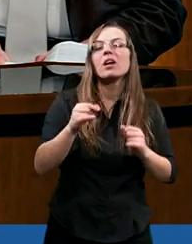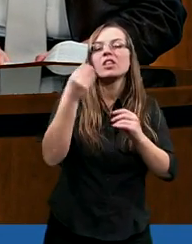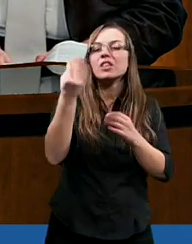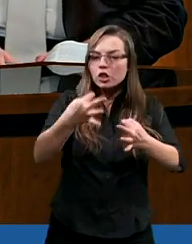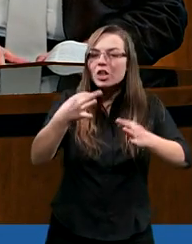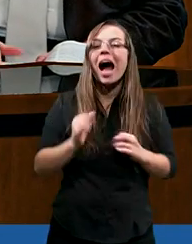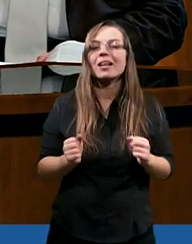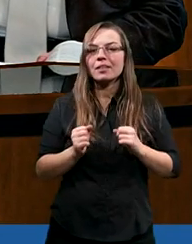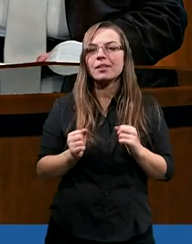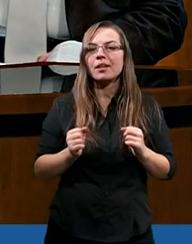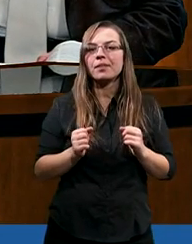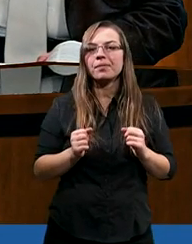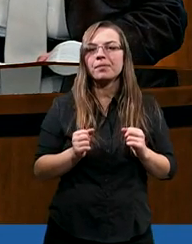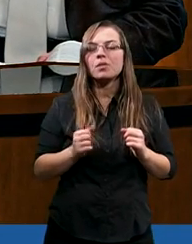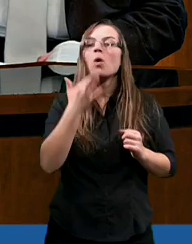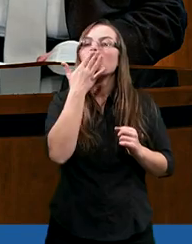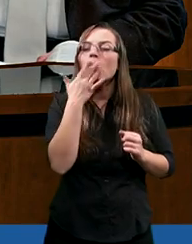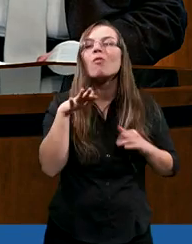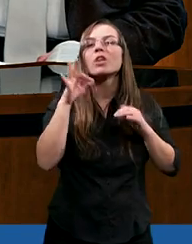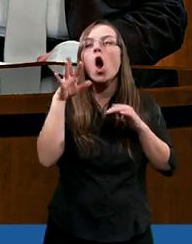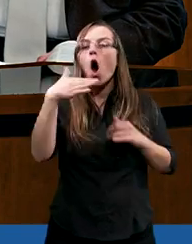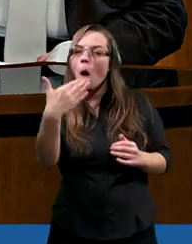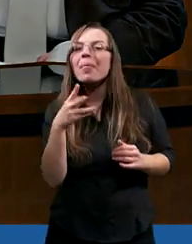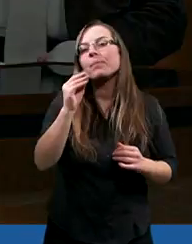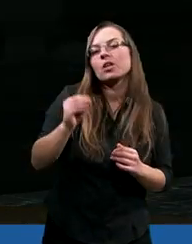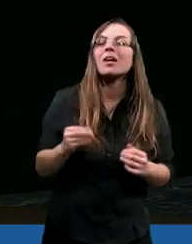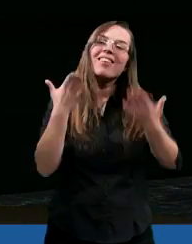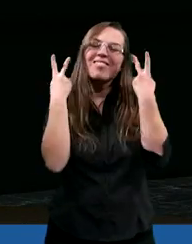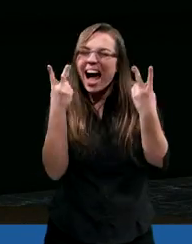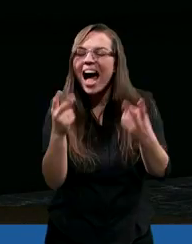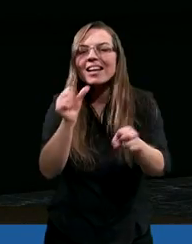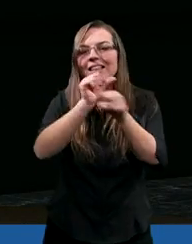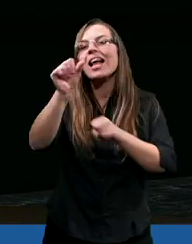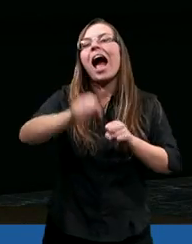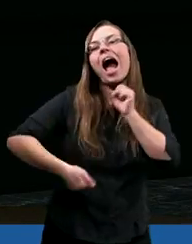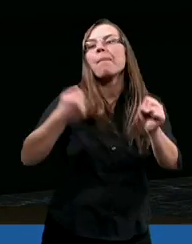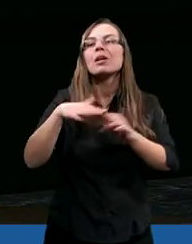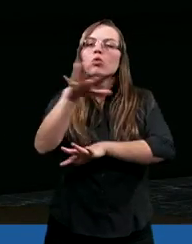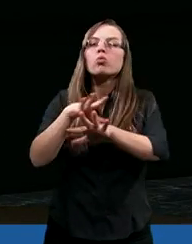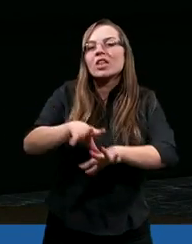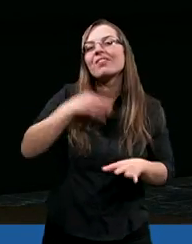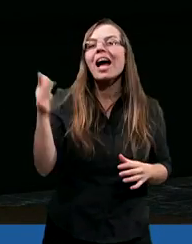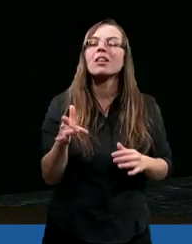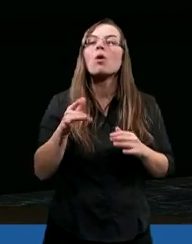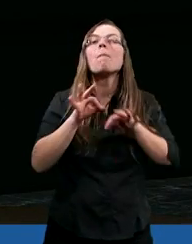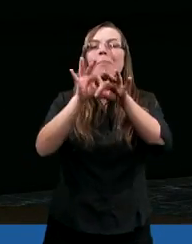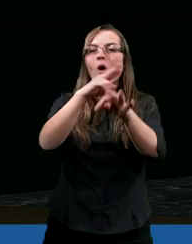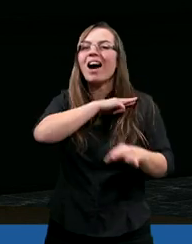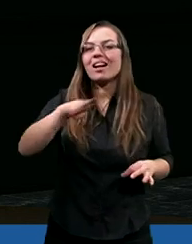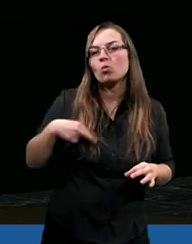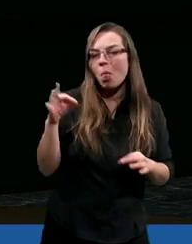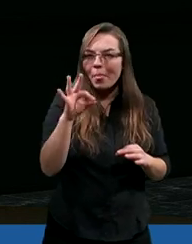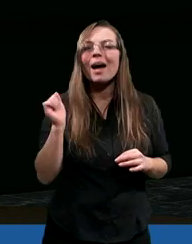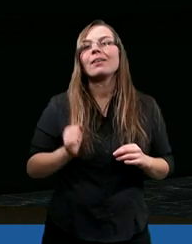dzisiaj mówi o tym, że ważne jest, aby Duch Święty prowadził nas